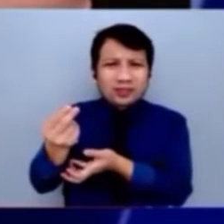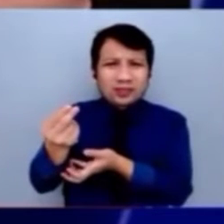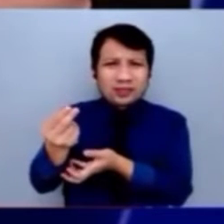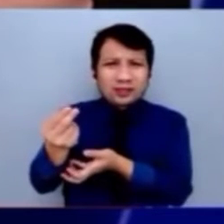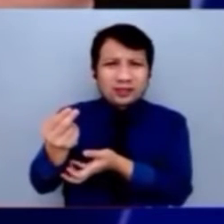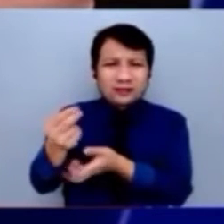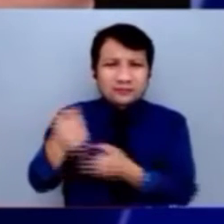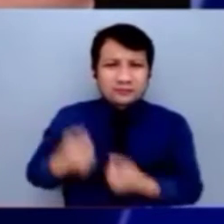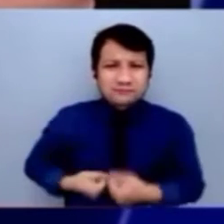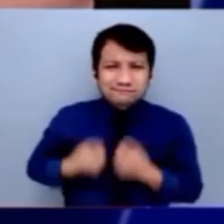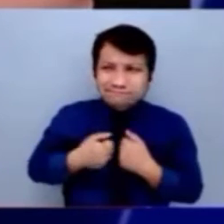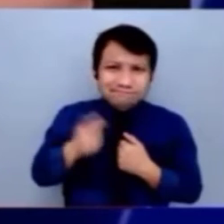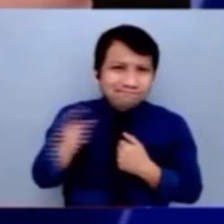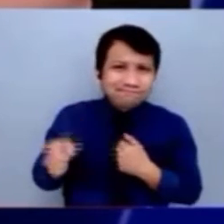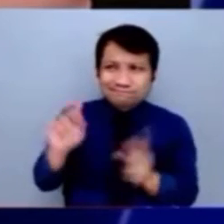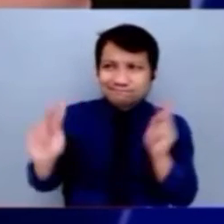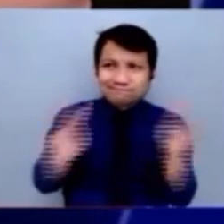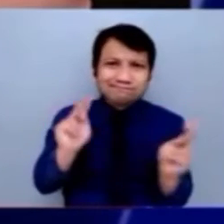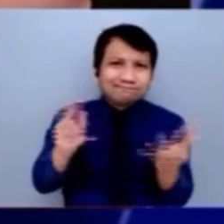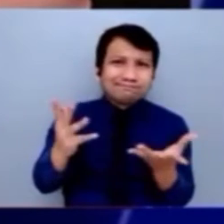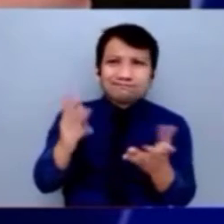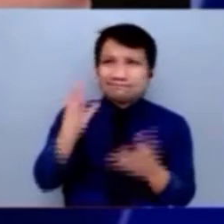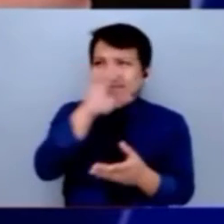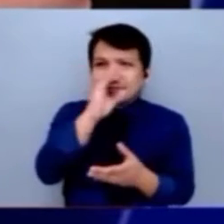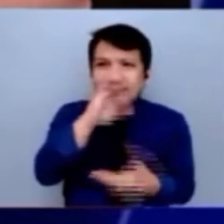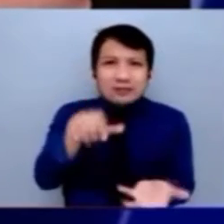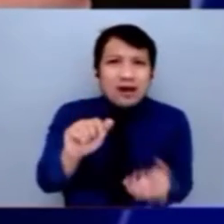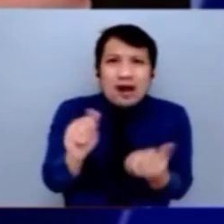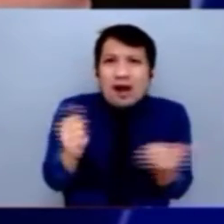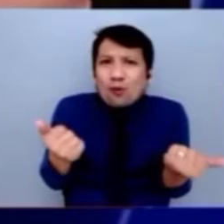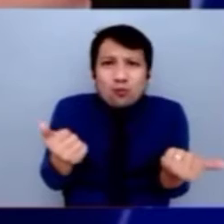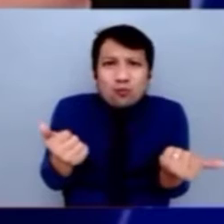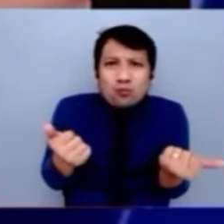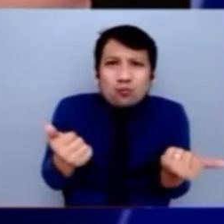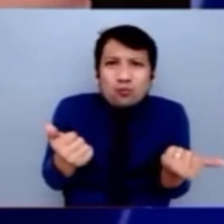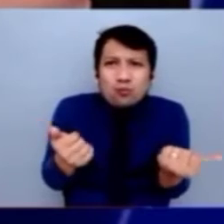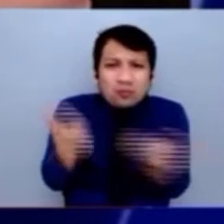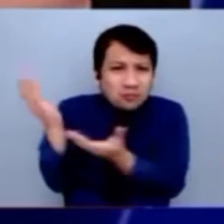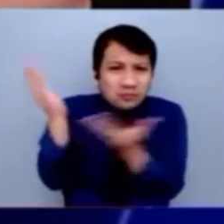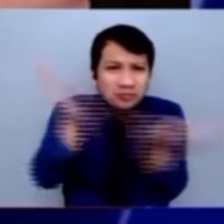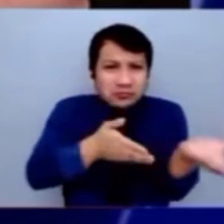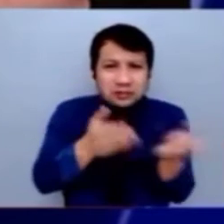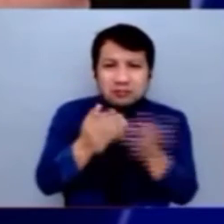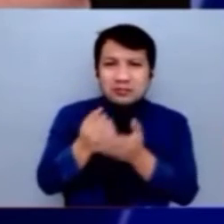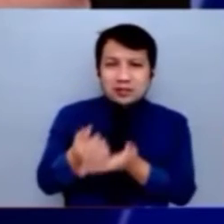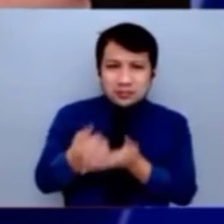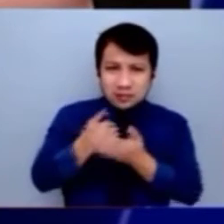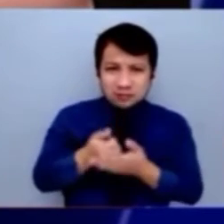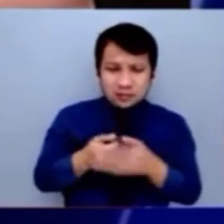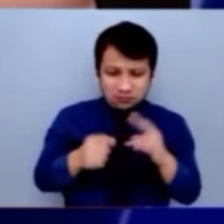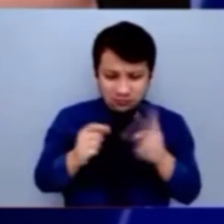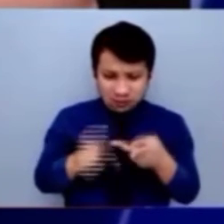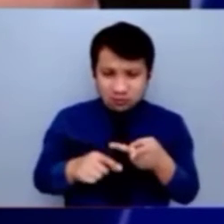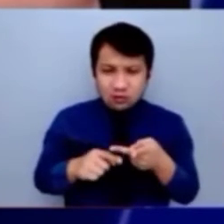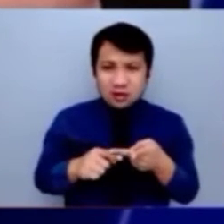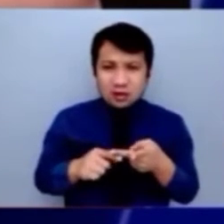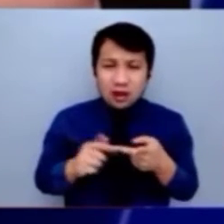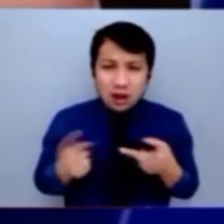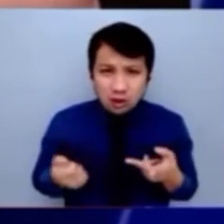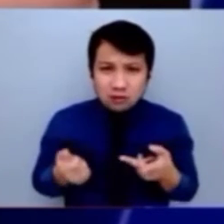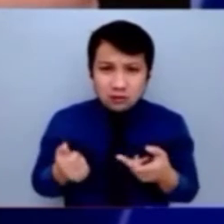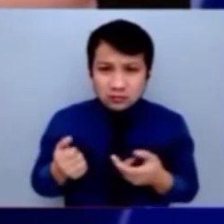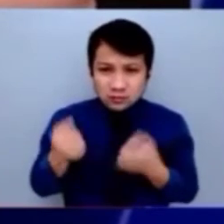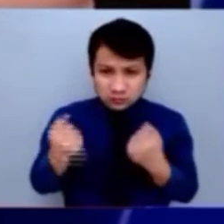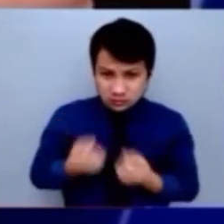mga tao dyan sa Cebu, lalo yung mga liblib na lugar? Kailan sila madadalha ng tulong? And yung pangalawang question ko is, ano bang suggestion ng LGU?